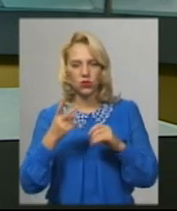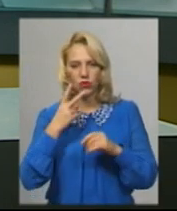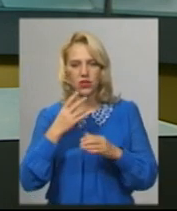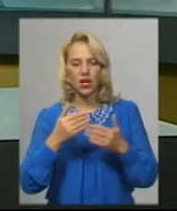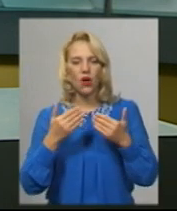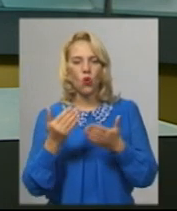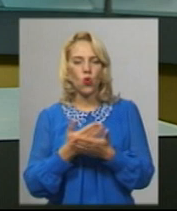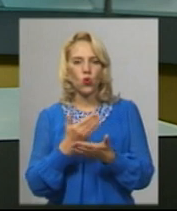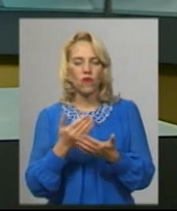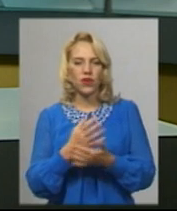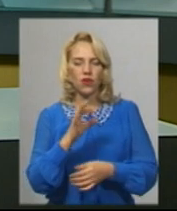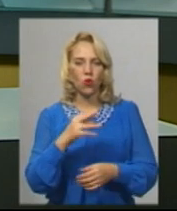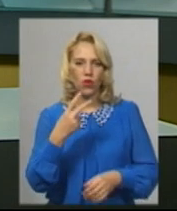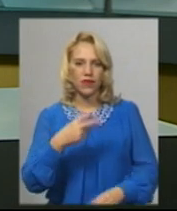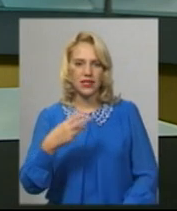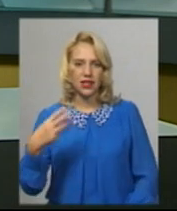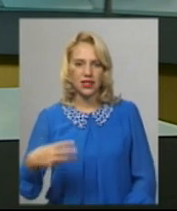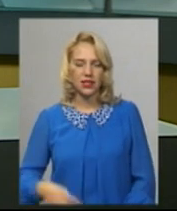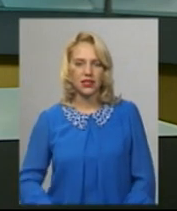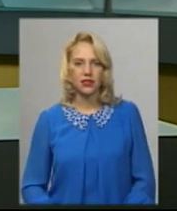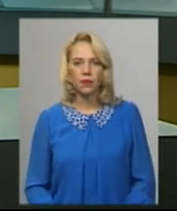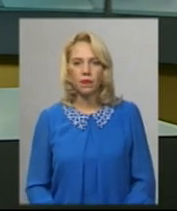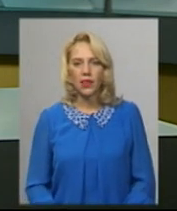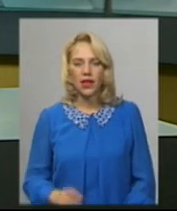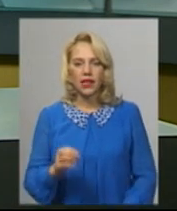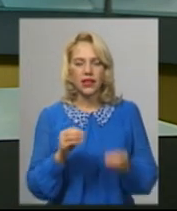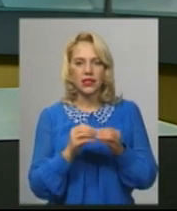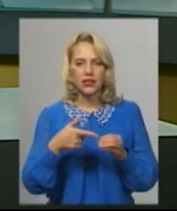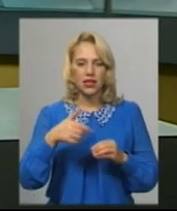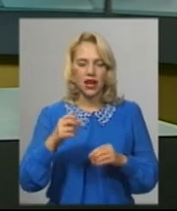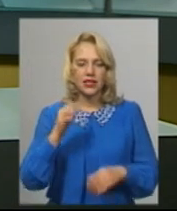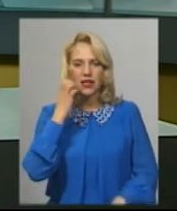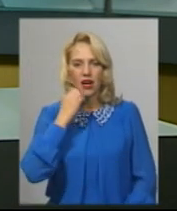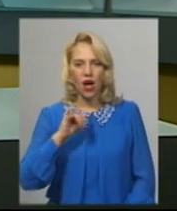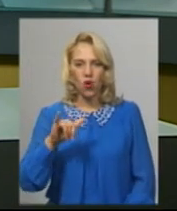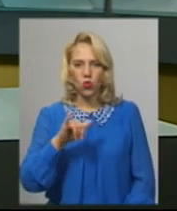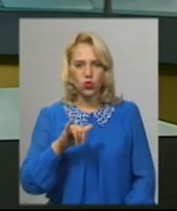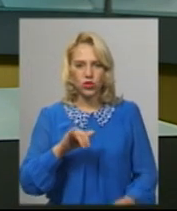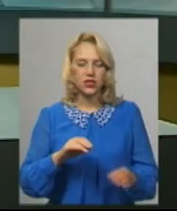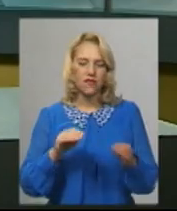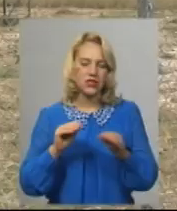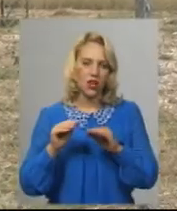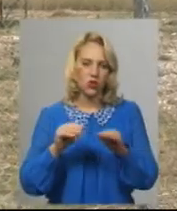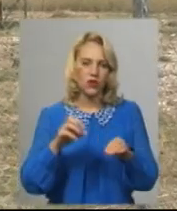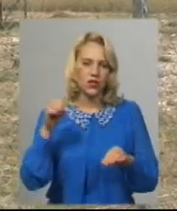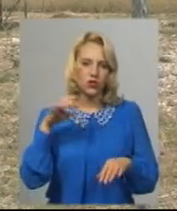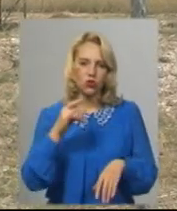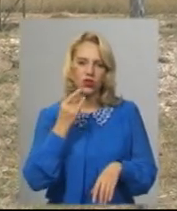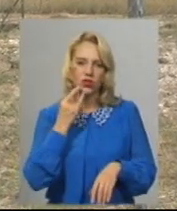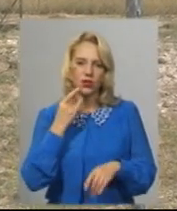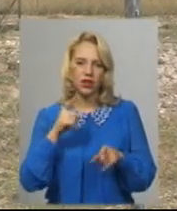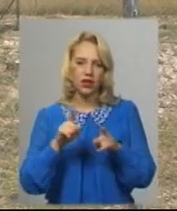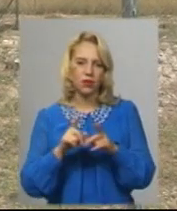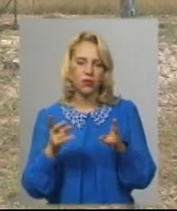випуску новин о 20:30. На 10 гектарах в Старій Ушиці встановили сонячні панелі. Такі ж мають встановити ще на